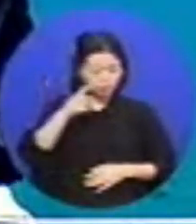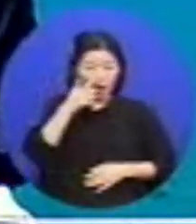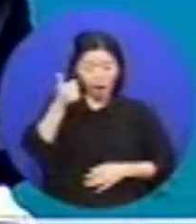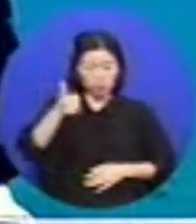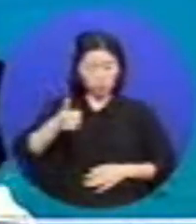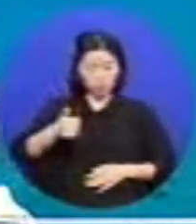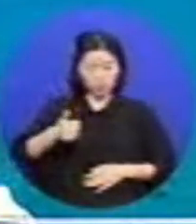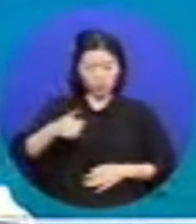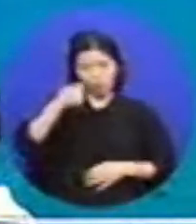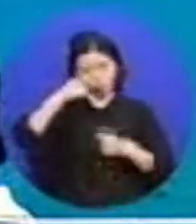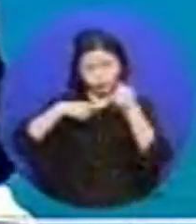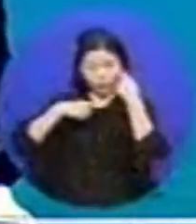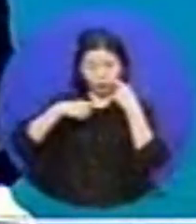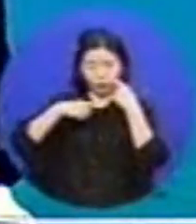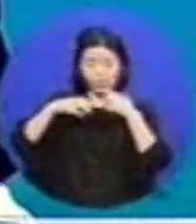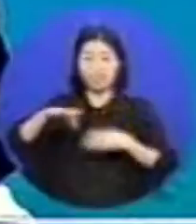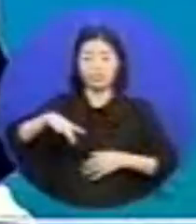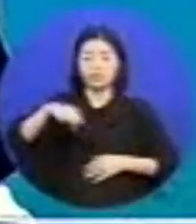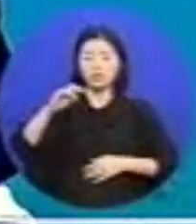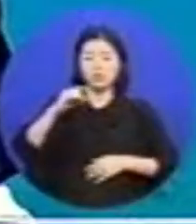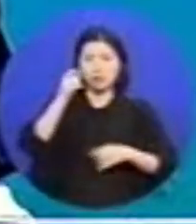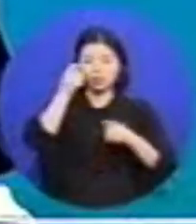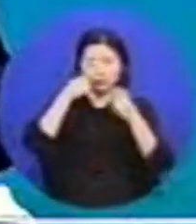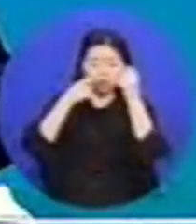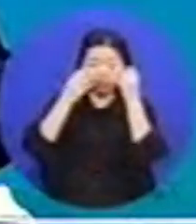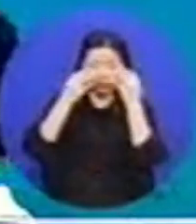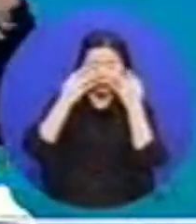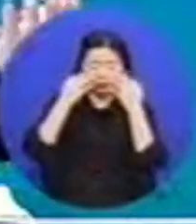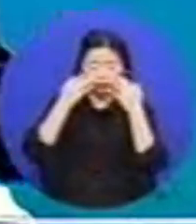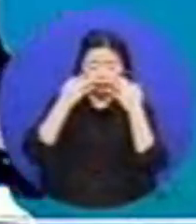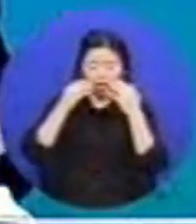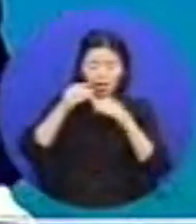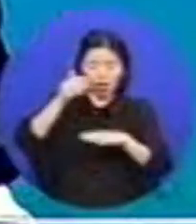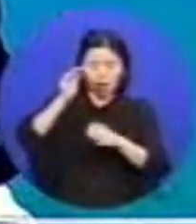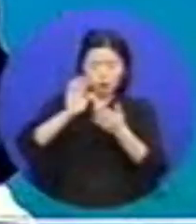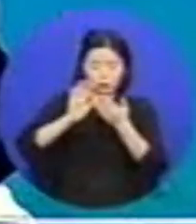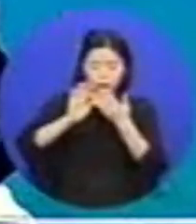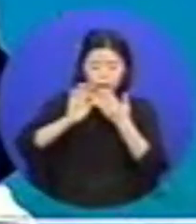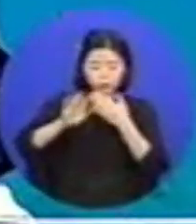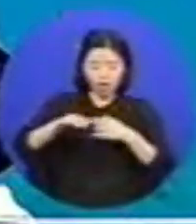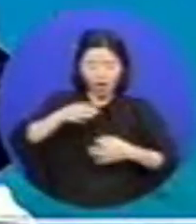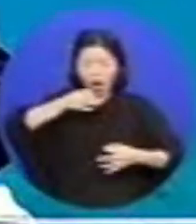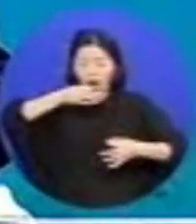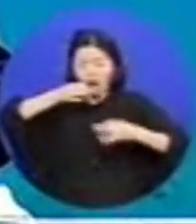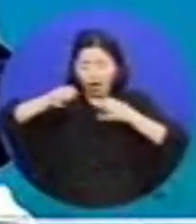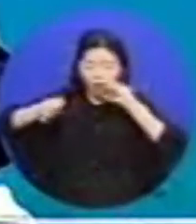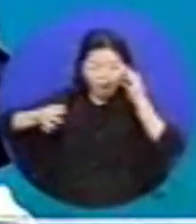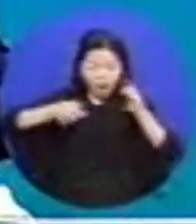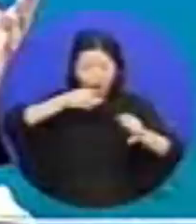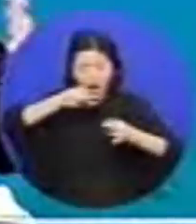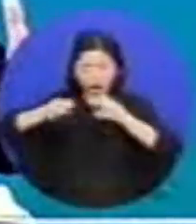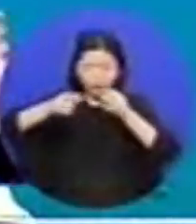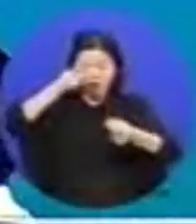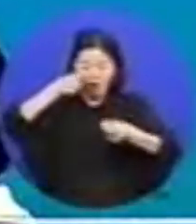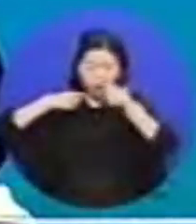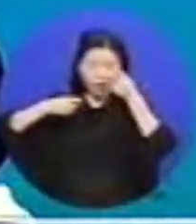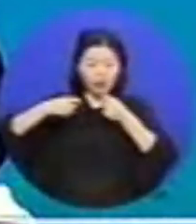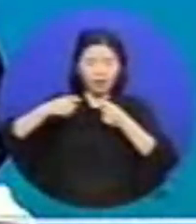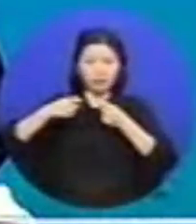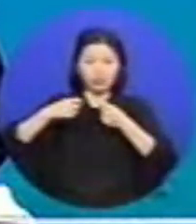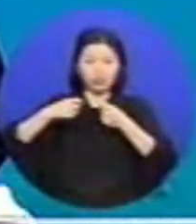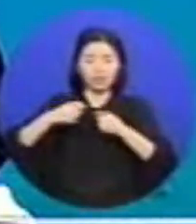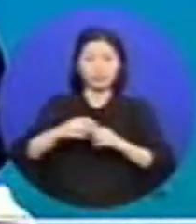근데 처음에는 그냥 눈물만 나더니 나중에는 통곡을 했습니다. 정말 통곡을 했대요.